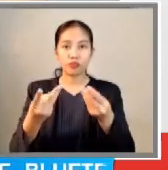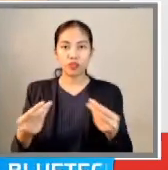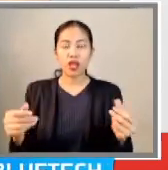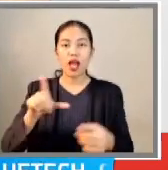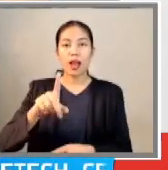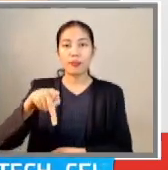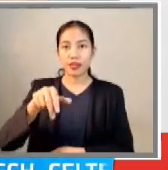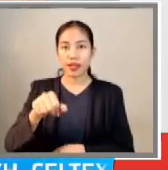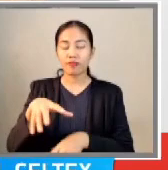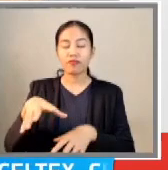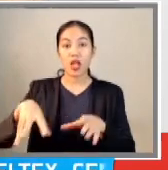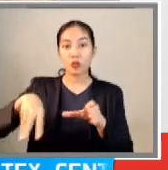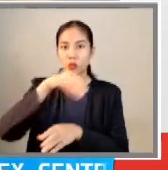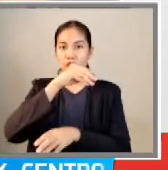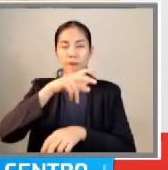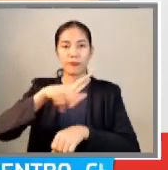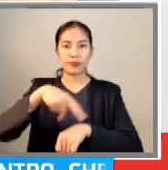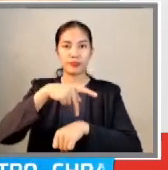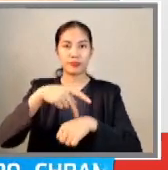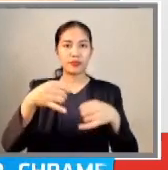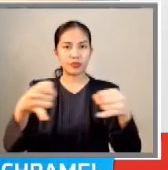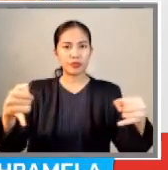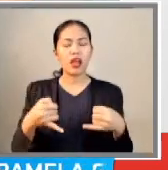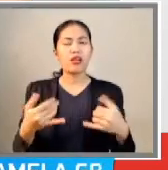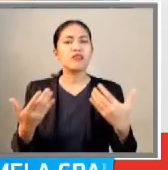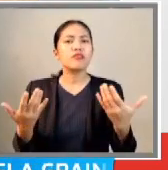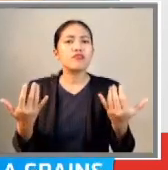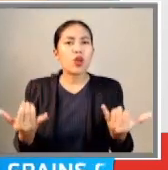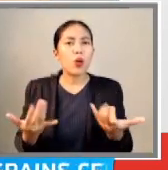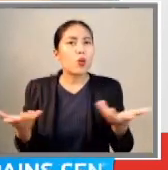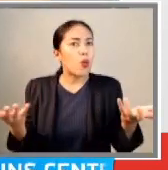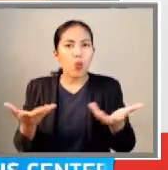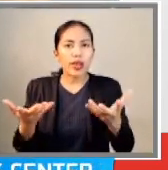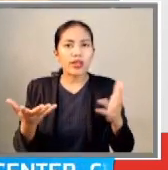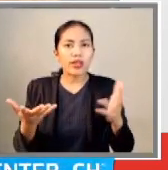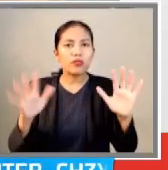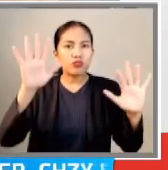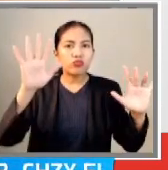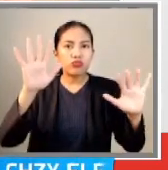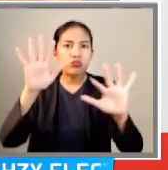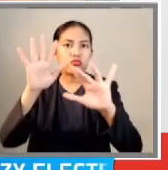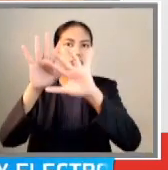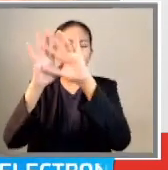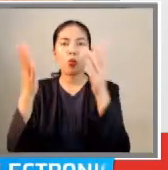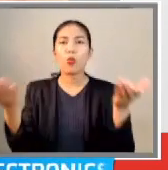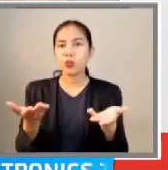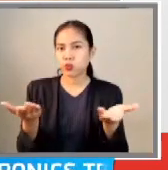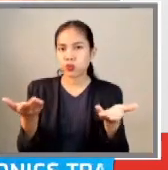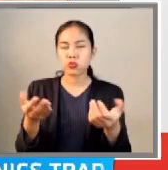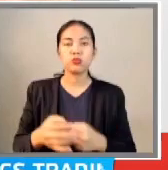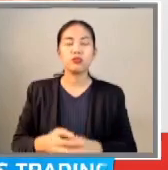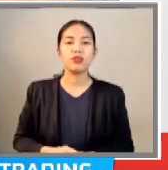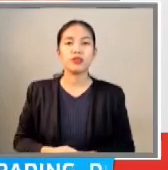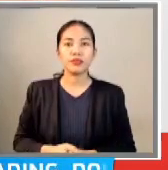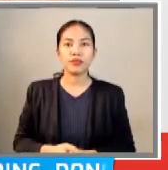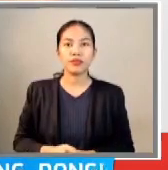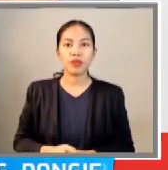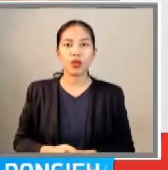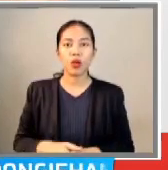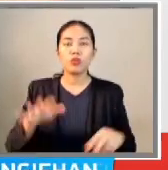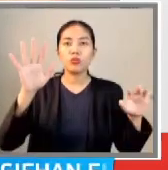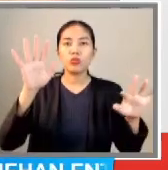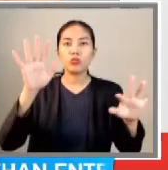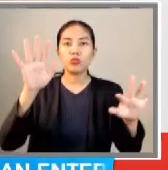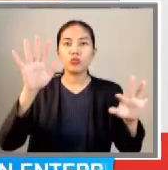Saan pong direksyon na ang tinatahak nito sa mga oras na ito? Patuloy pong kumagalaw pakanluran or westward yung low